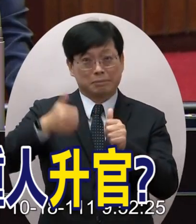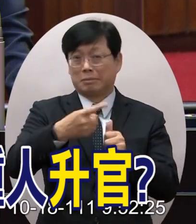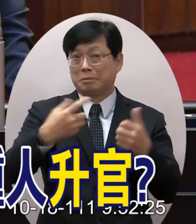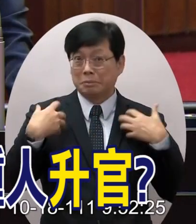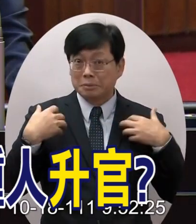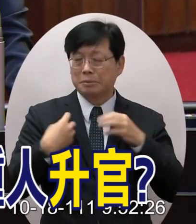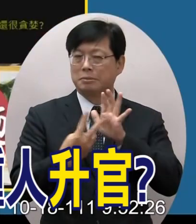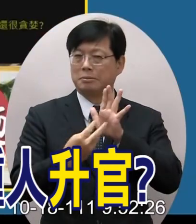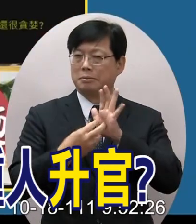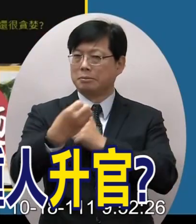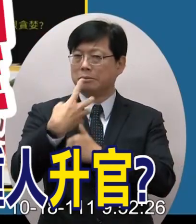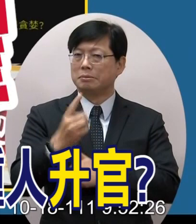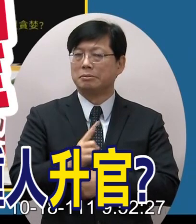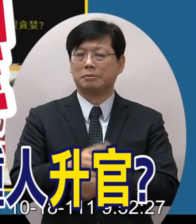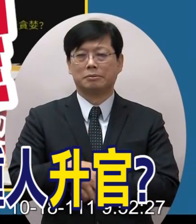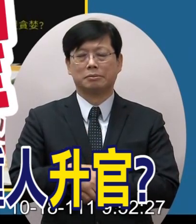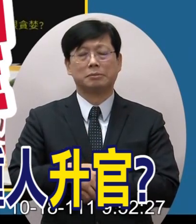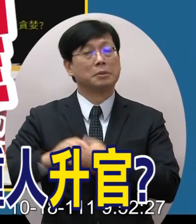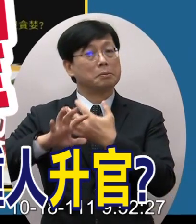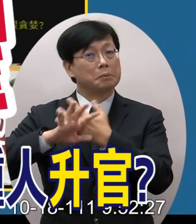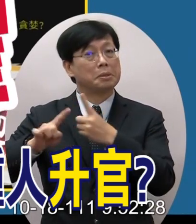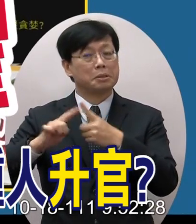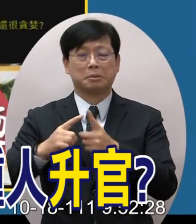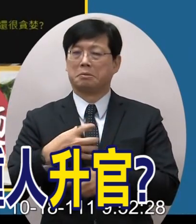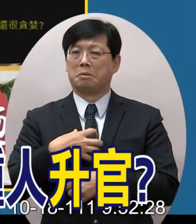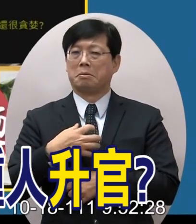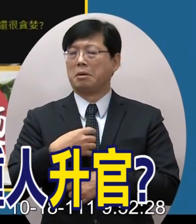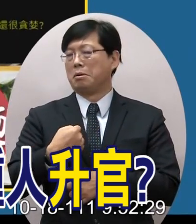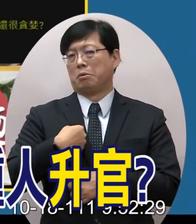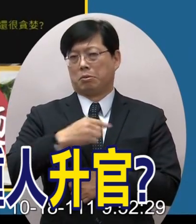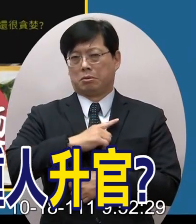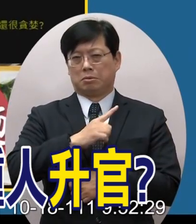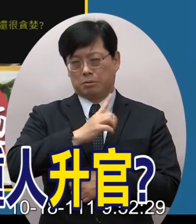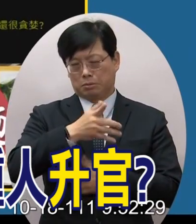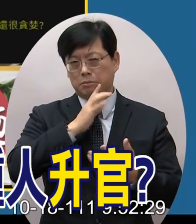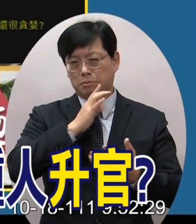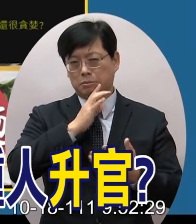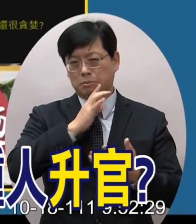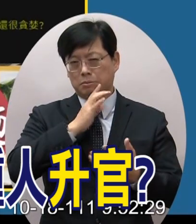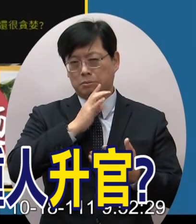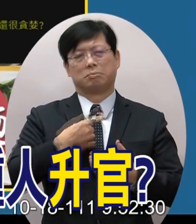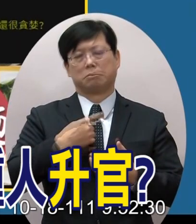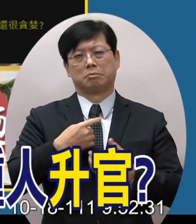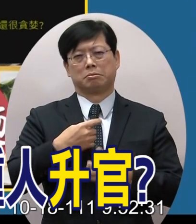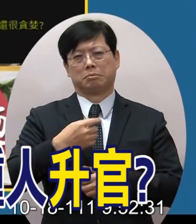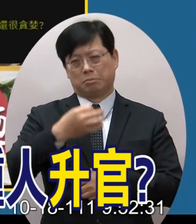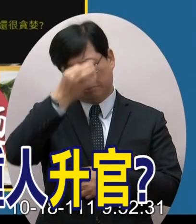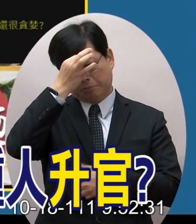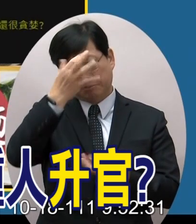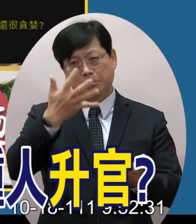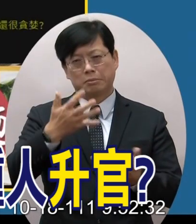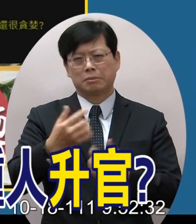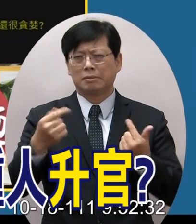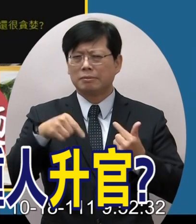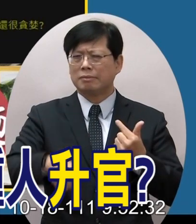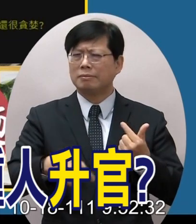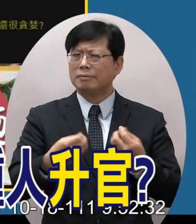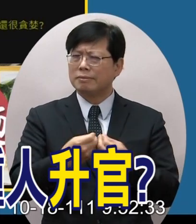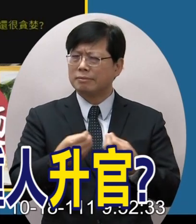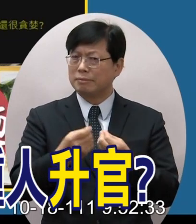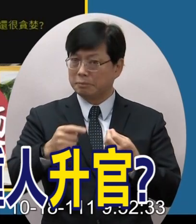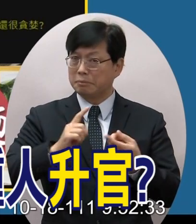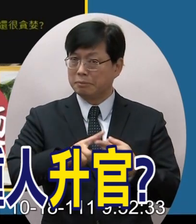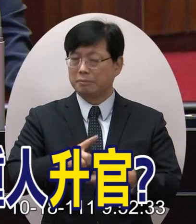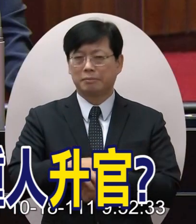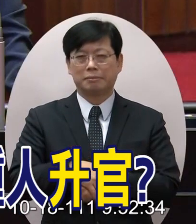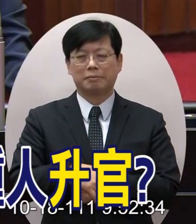呢，居然讲说别人恐惧啊。我贪婪了，院长，这样的一个态度是对的